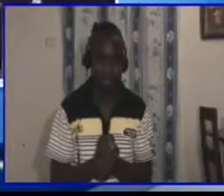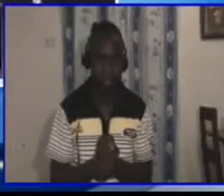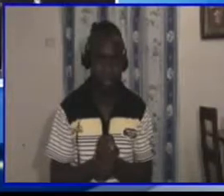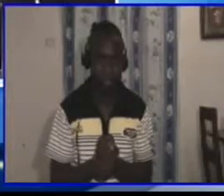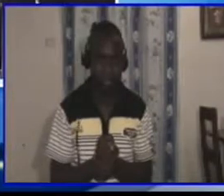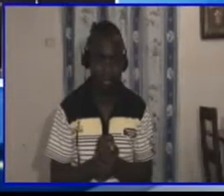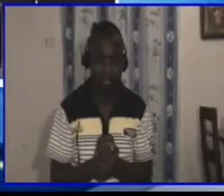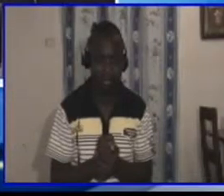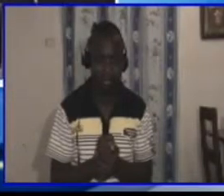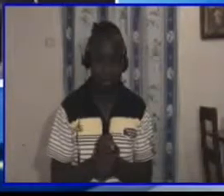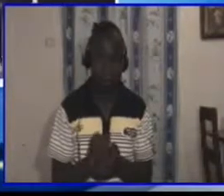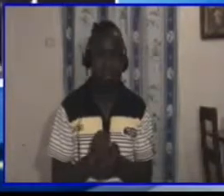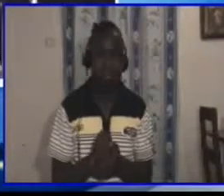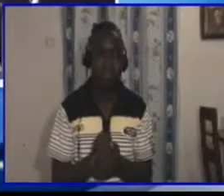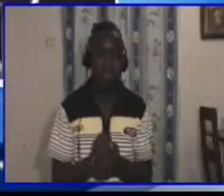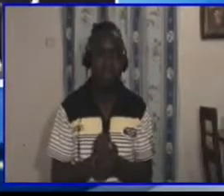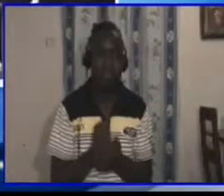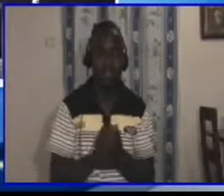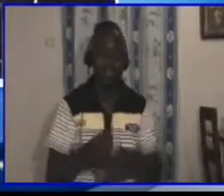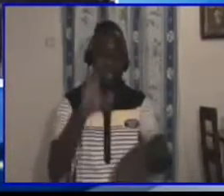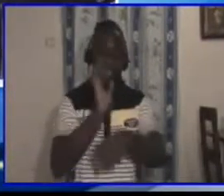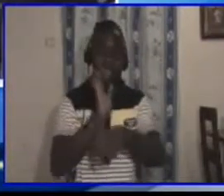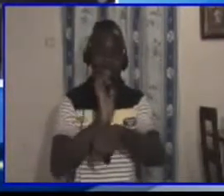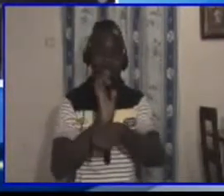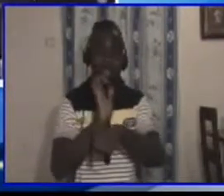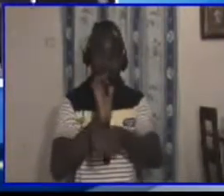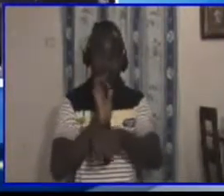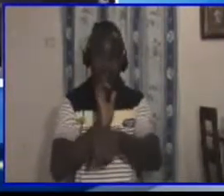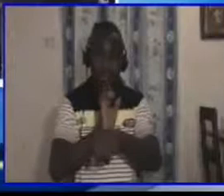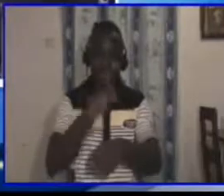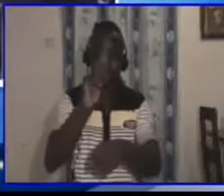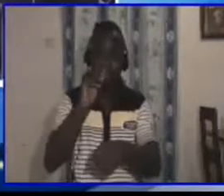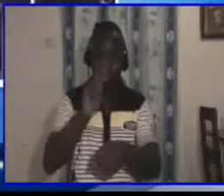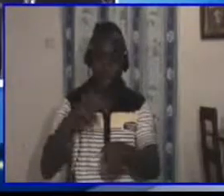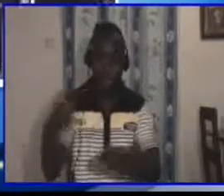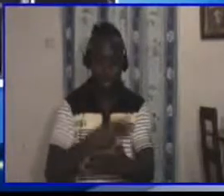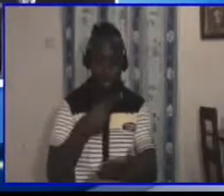l'apostolo paolo disse io ho posto è il fondamento